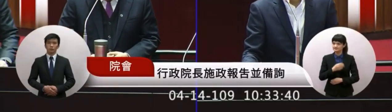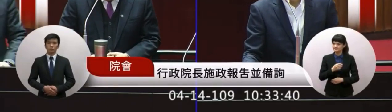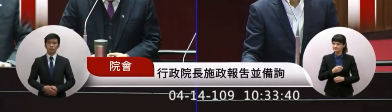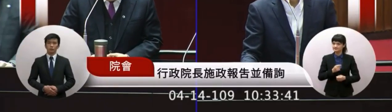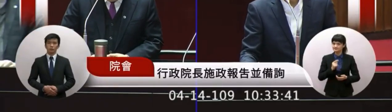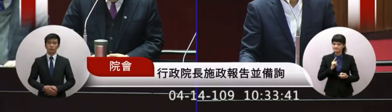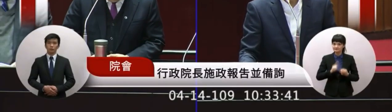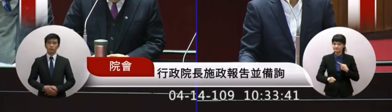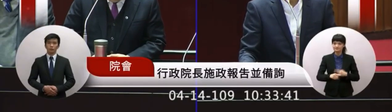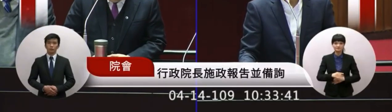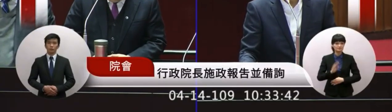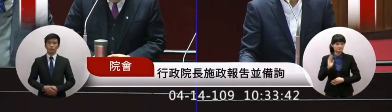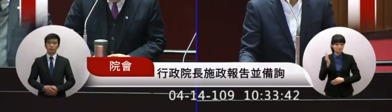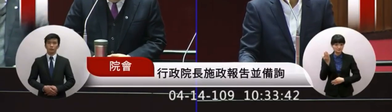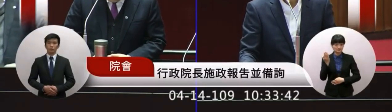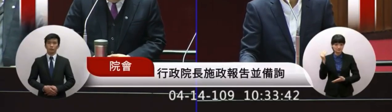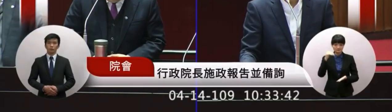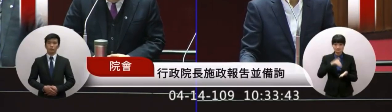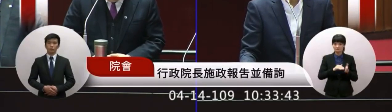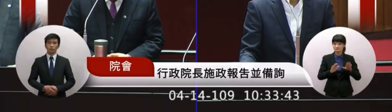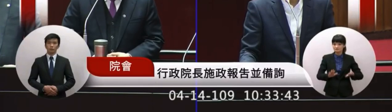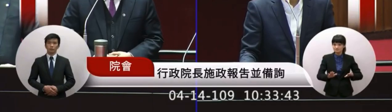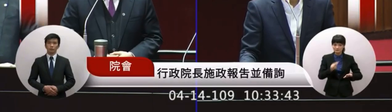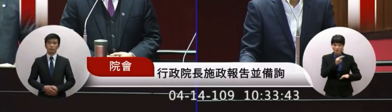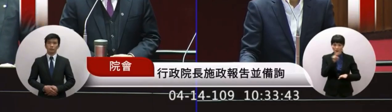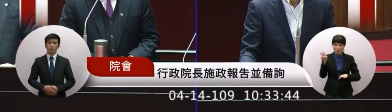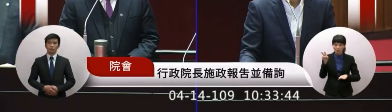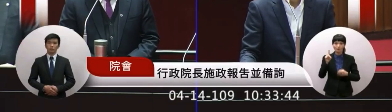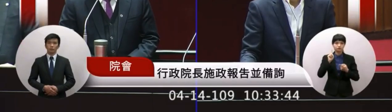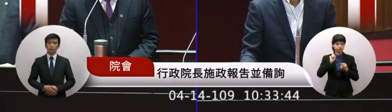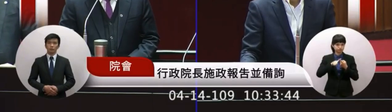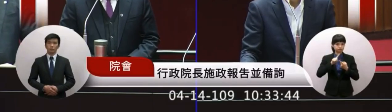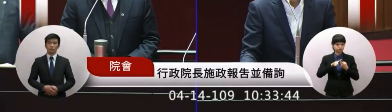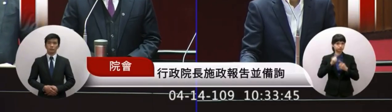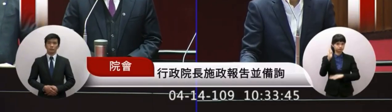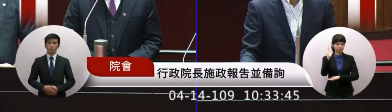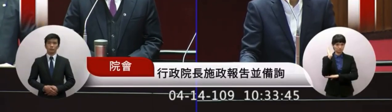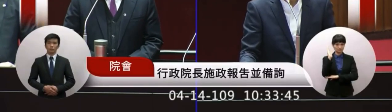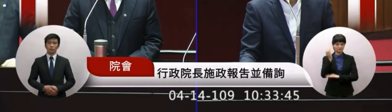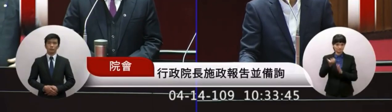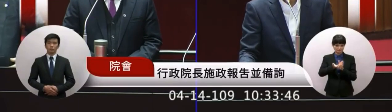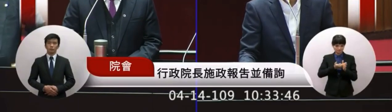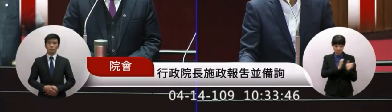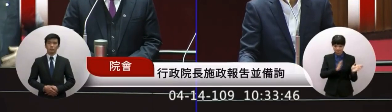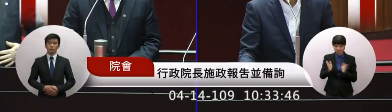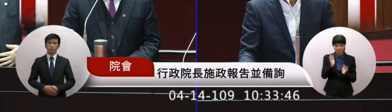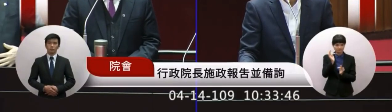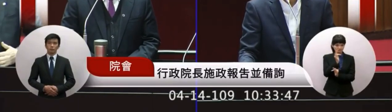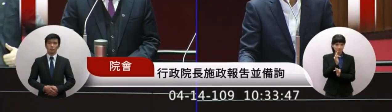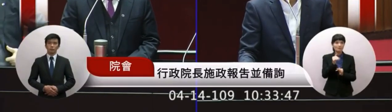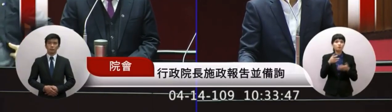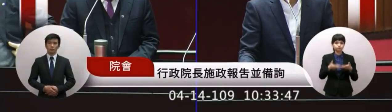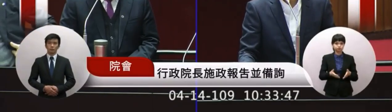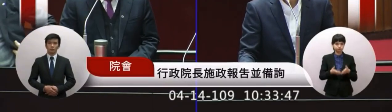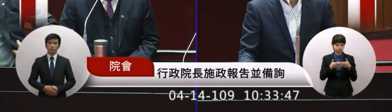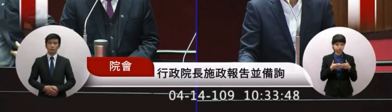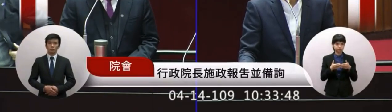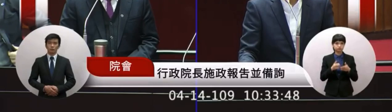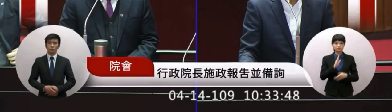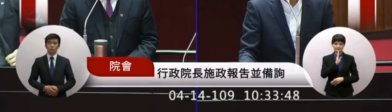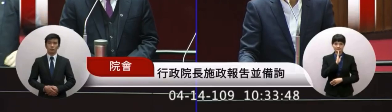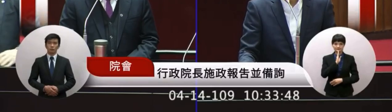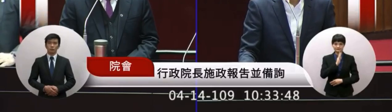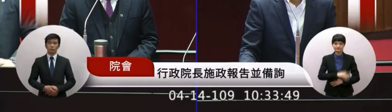从结果论来看，这些东西丢诶，这是我们可以超前部署的一个重要的措施。所以底